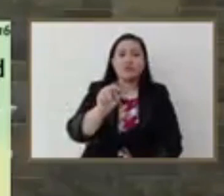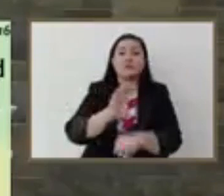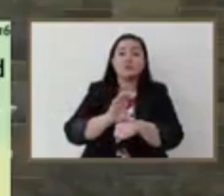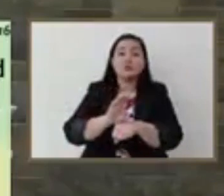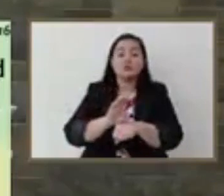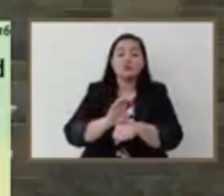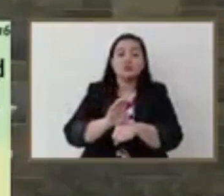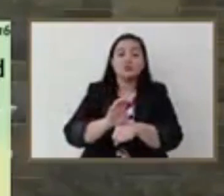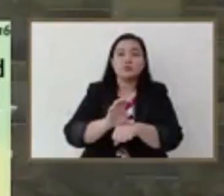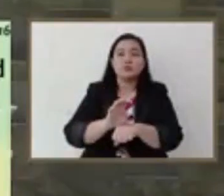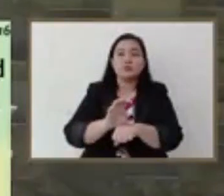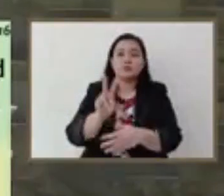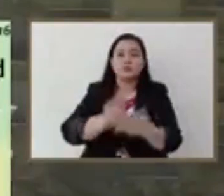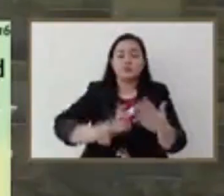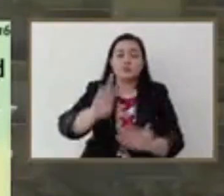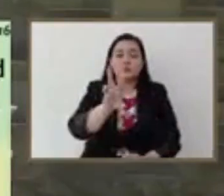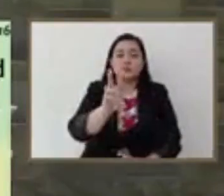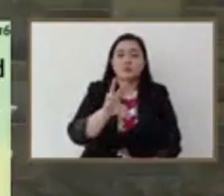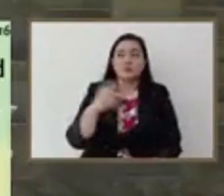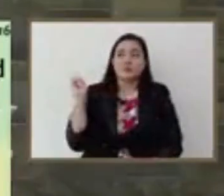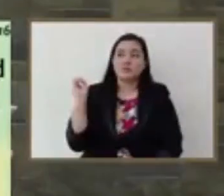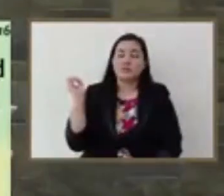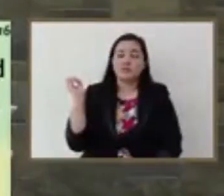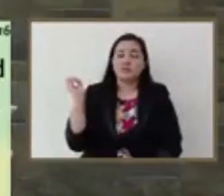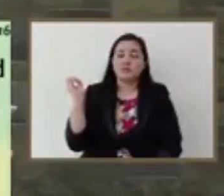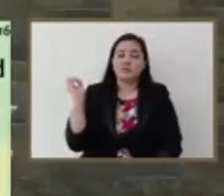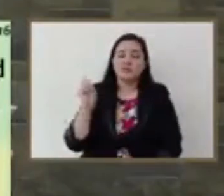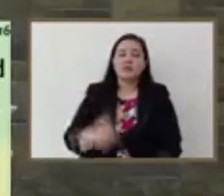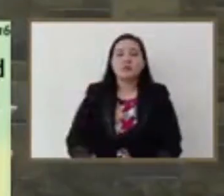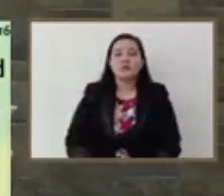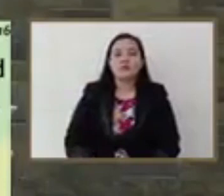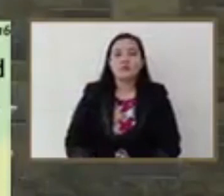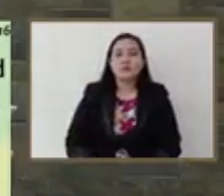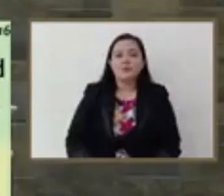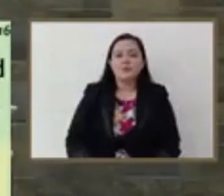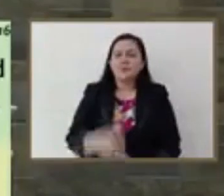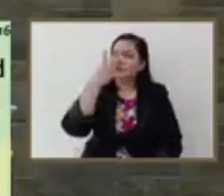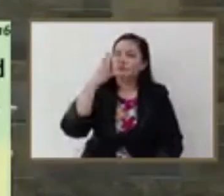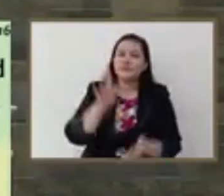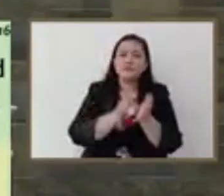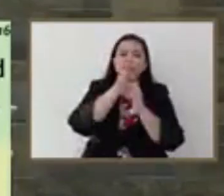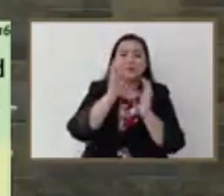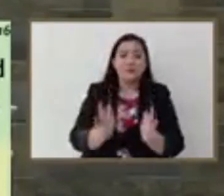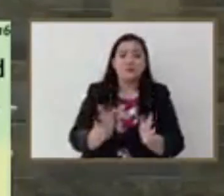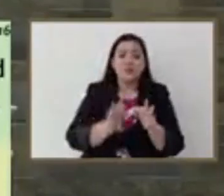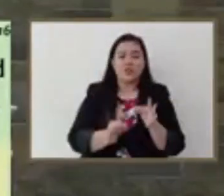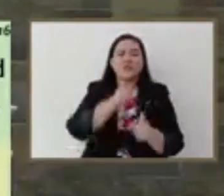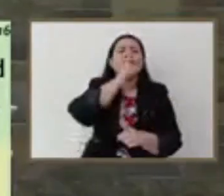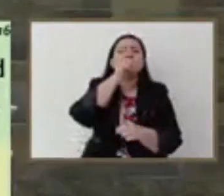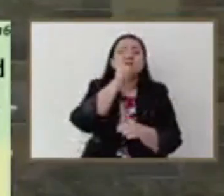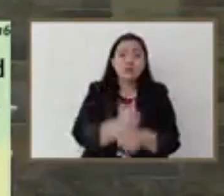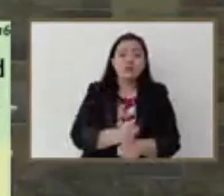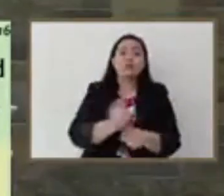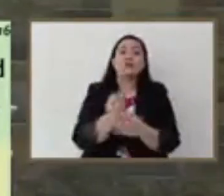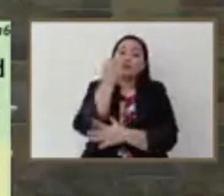in all wisdom. You see? So, makikita niyo po ang Kristiyano kung talagang sumasagana yan sa